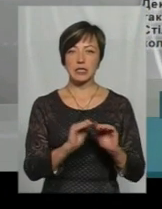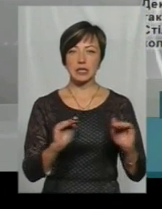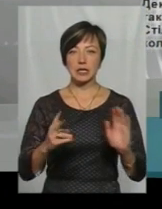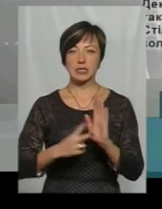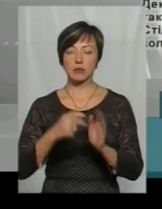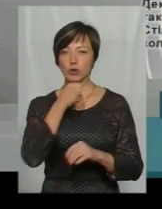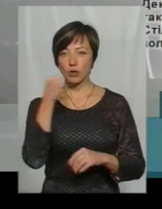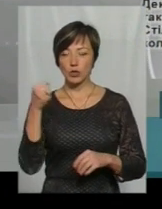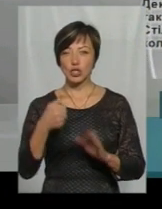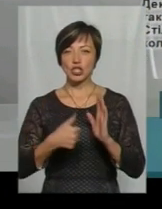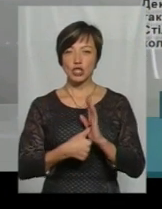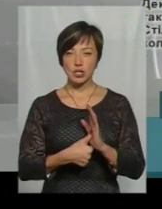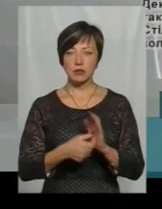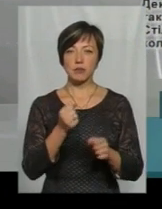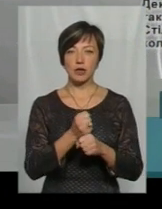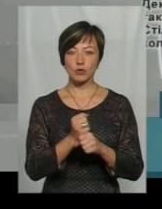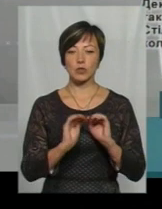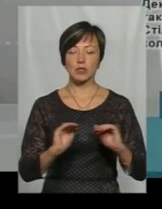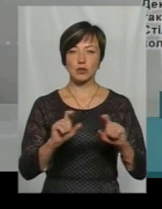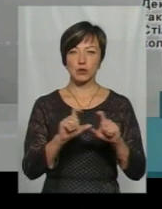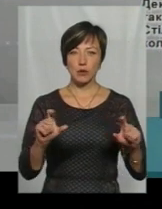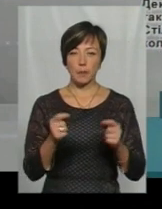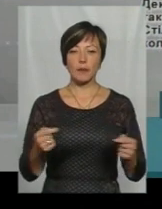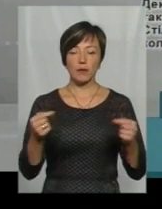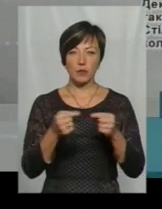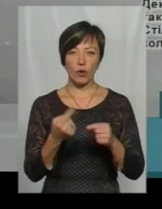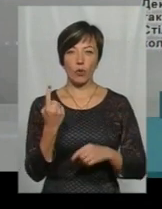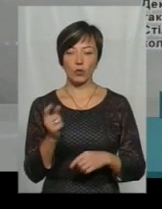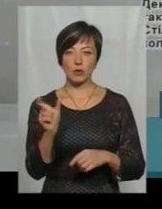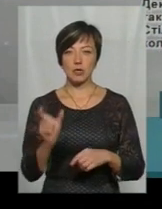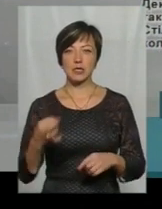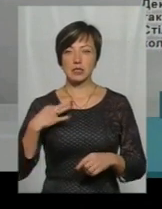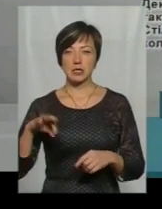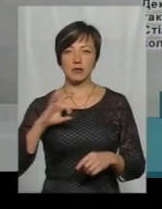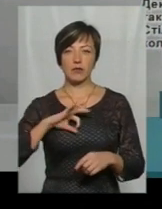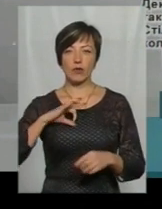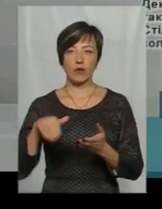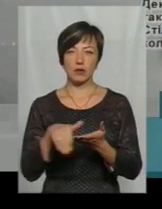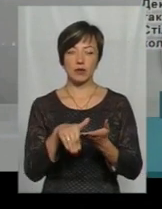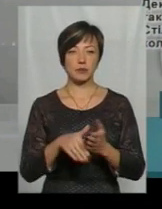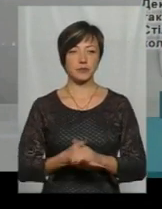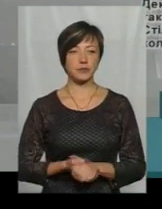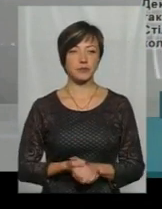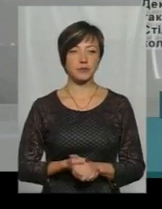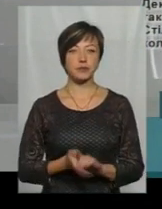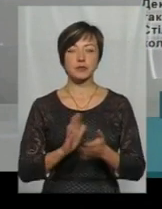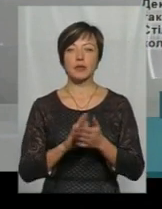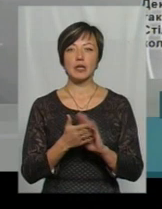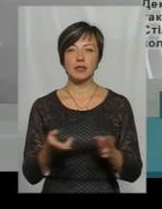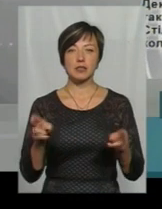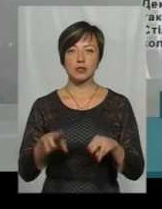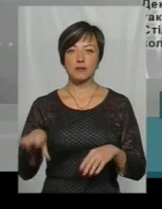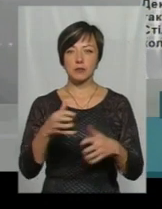7 дорослих. 6 із них працюють в дитсадочку безпосередньо, один син помічника-вихователя. Стан залишається у